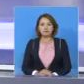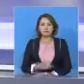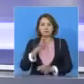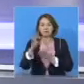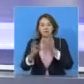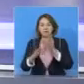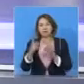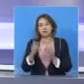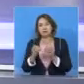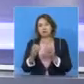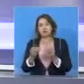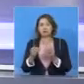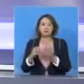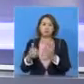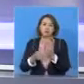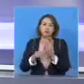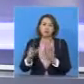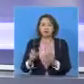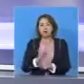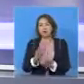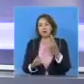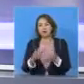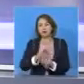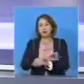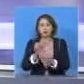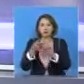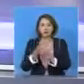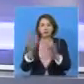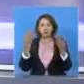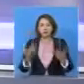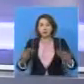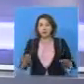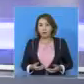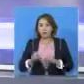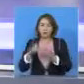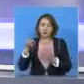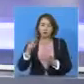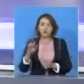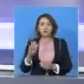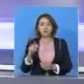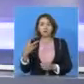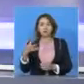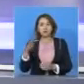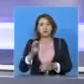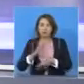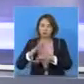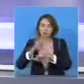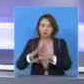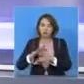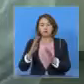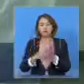Бір тәулікте тағы 16 адамнан коронавирус инфекциясы анықталды. Бүгінге дейін өңірде 11424 адам ауырып,